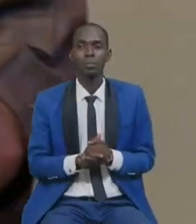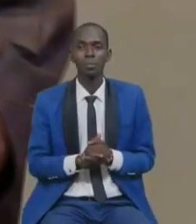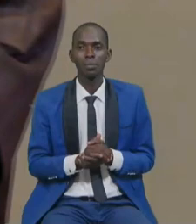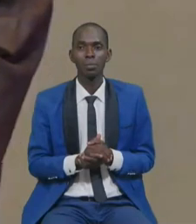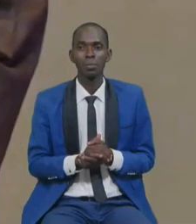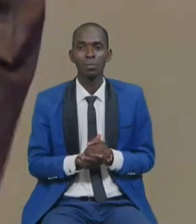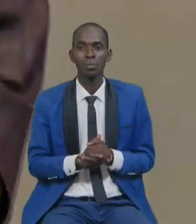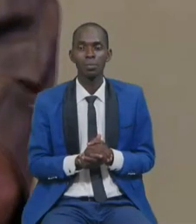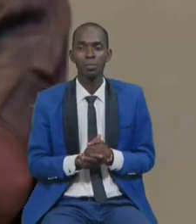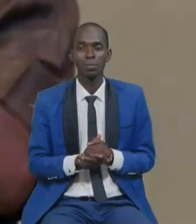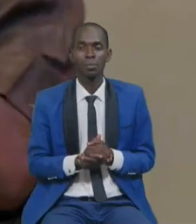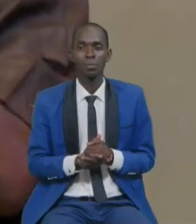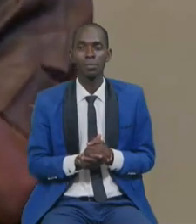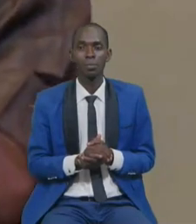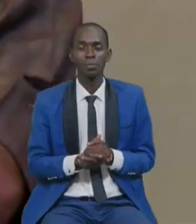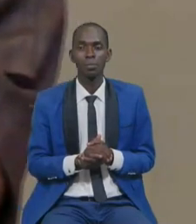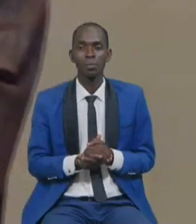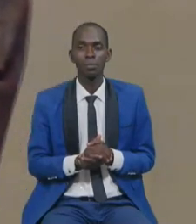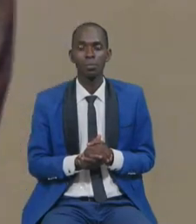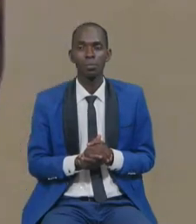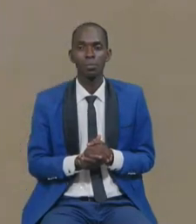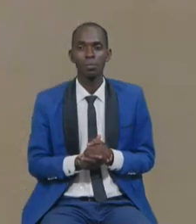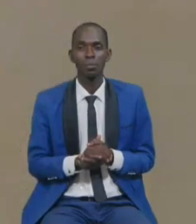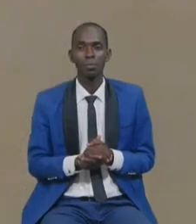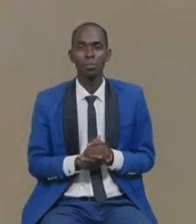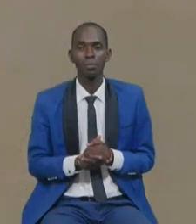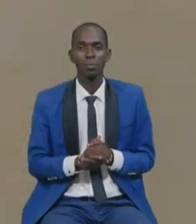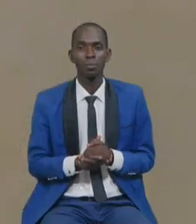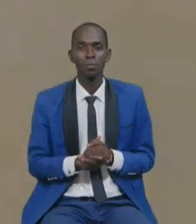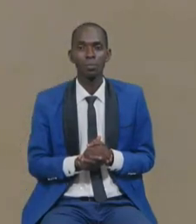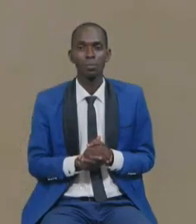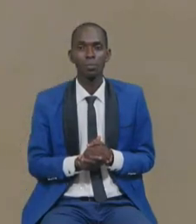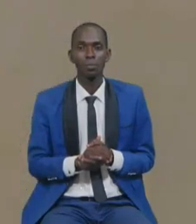pour avoir plusieurs églises par la grâce de Dieu. Le